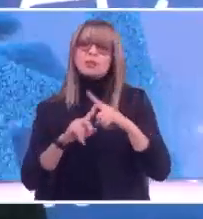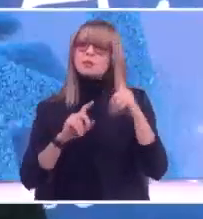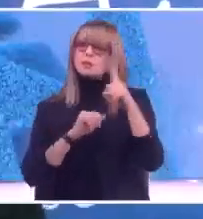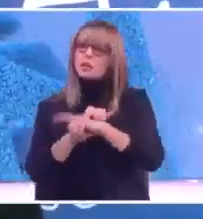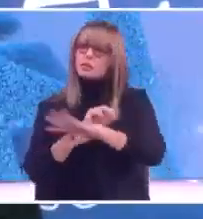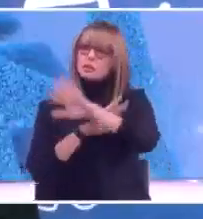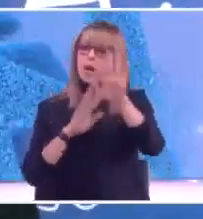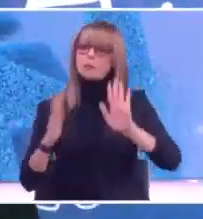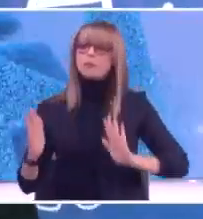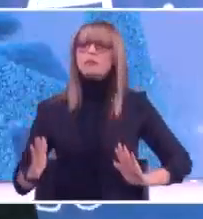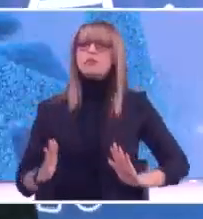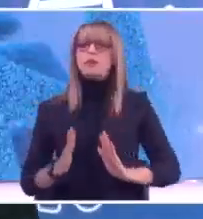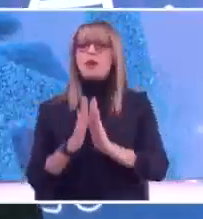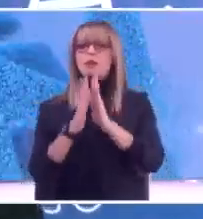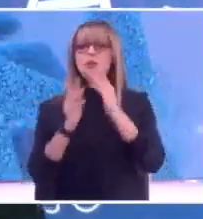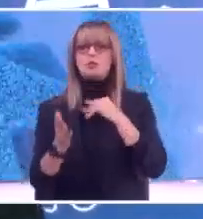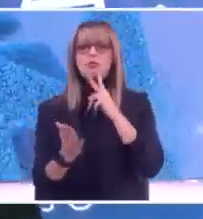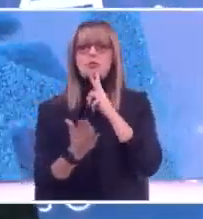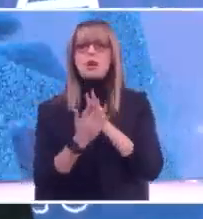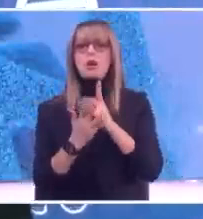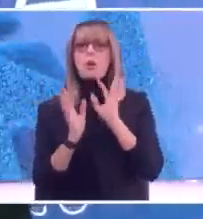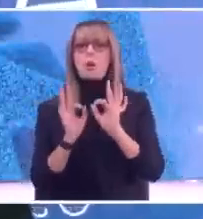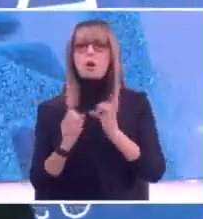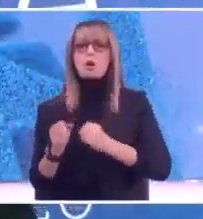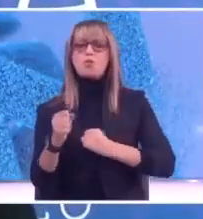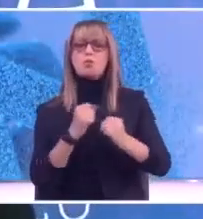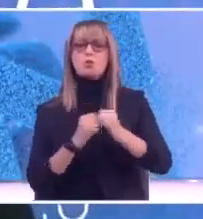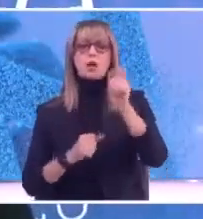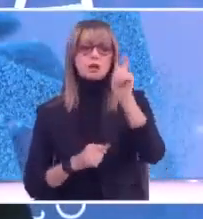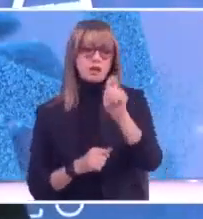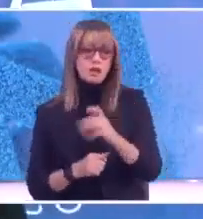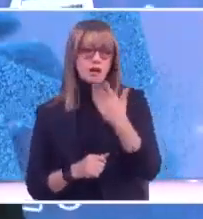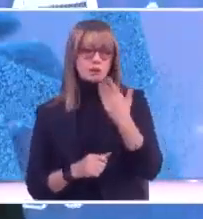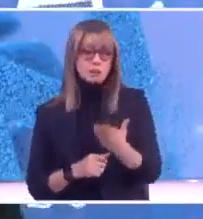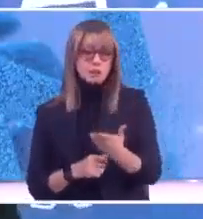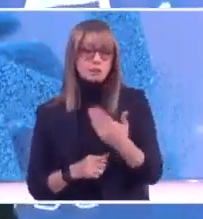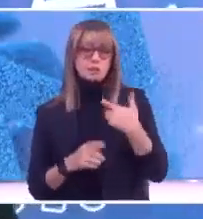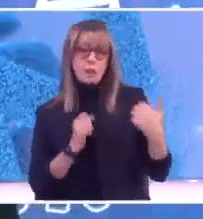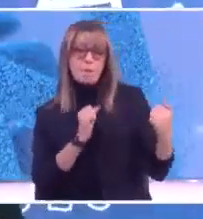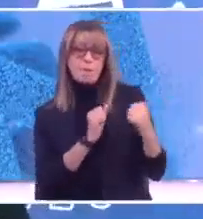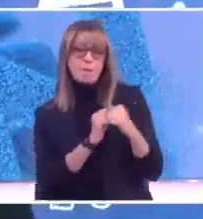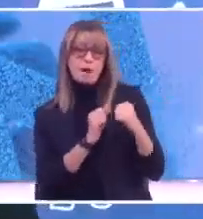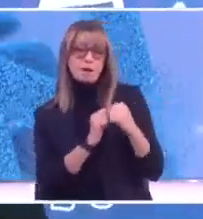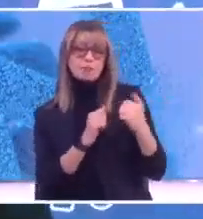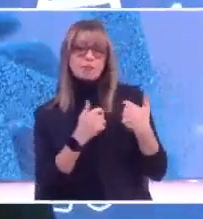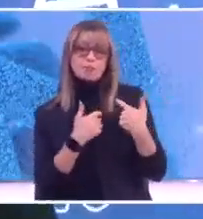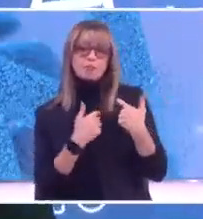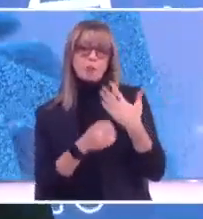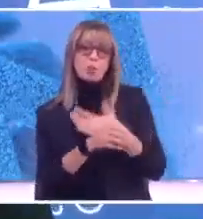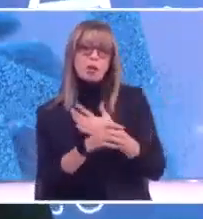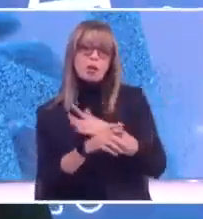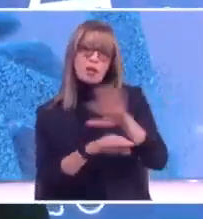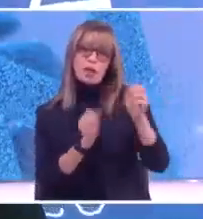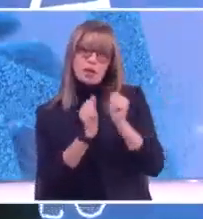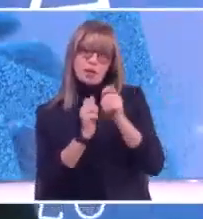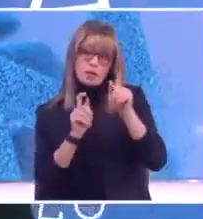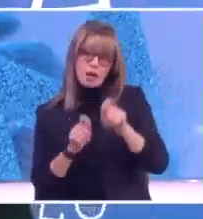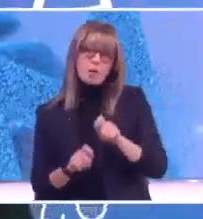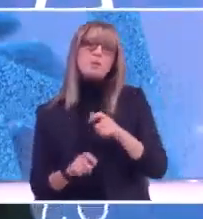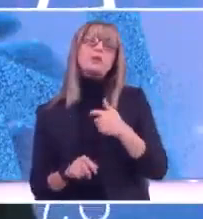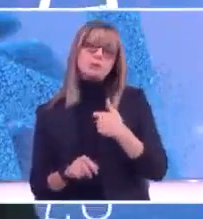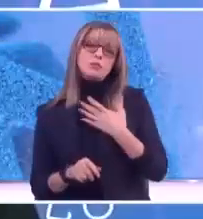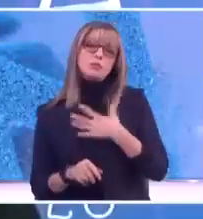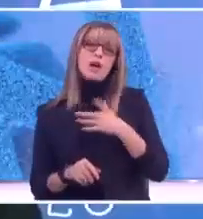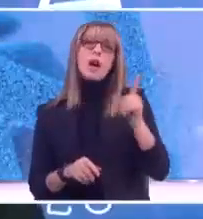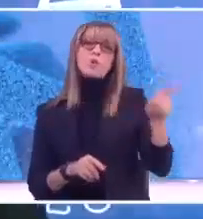türüne karşı bugüne kadar kararlı bir şekilde mücadele ettik. Bunu müttefiklerimizle yapmayı tercih ederiz. Ama müttefiklerimiz yanlış